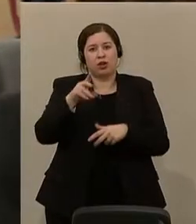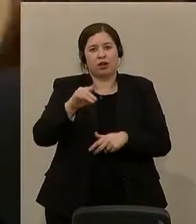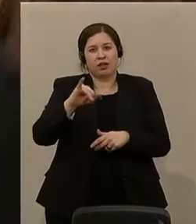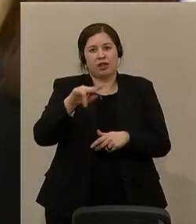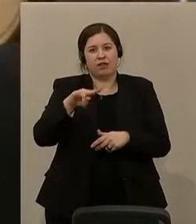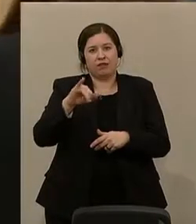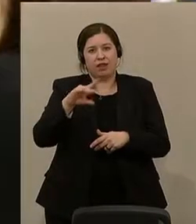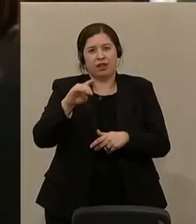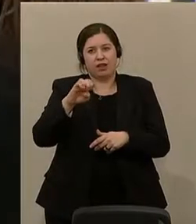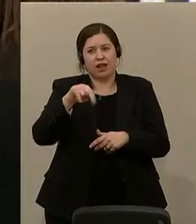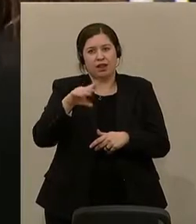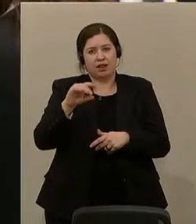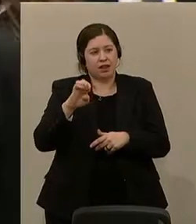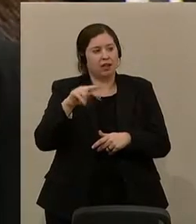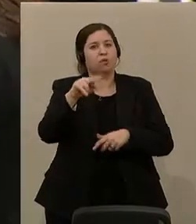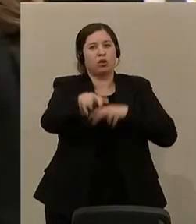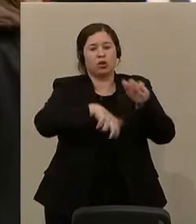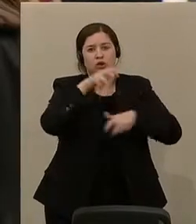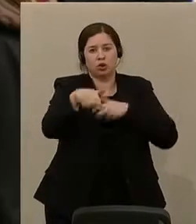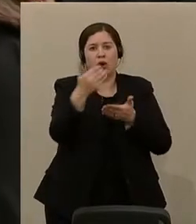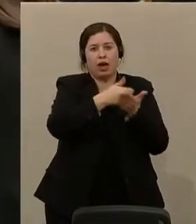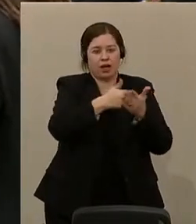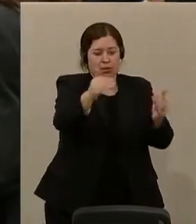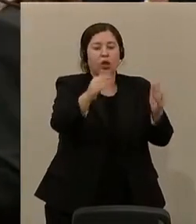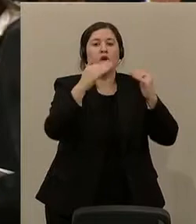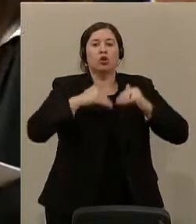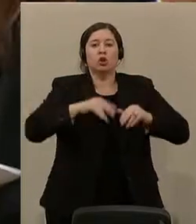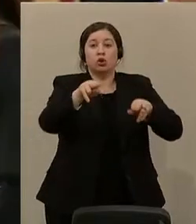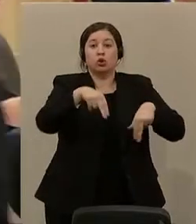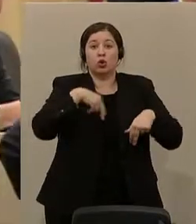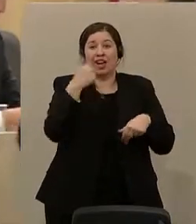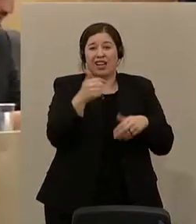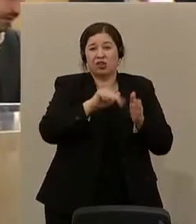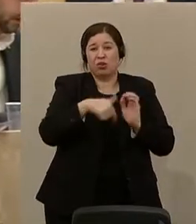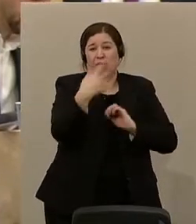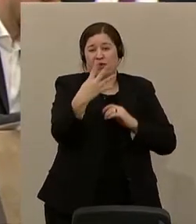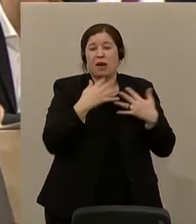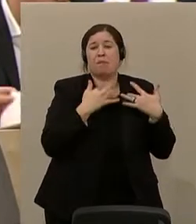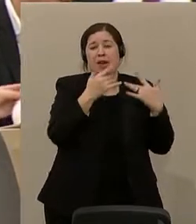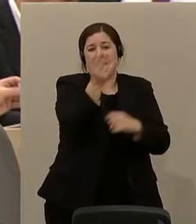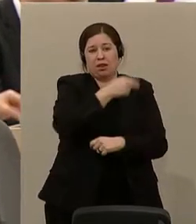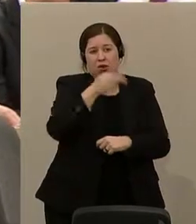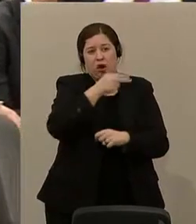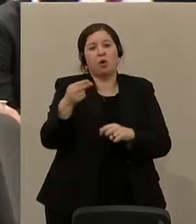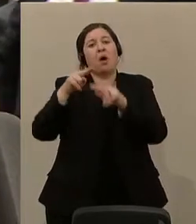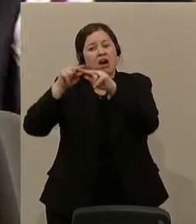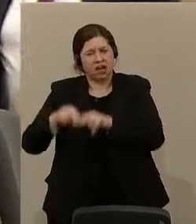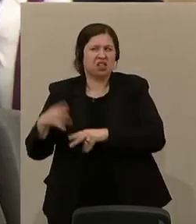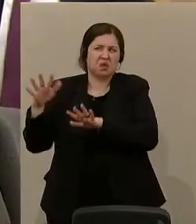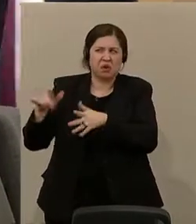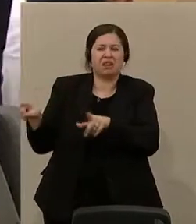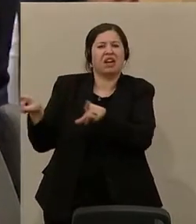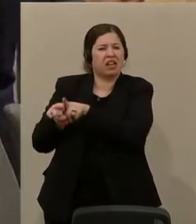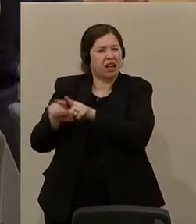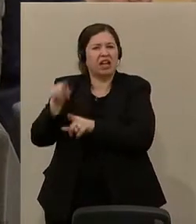einen rückgang von steuereinnahmen von 1,4 milliarden euro bei den sonstigen kapitalerträgen ist das gleich geblieben ungefähr hat sie